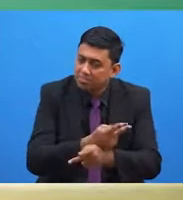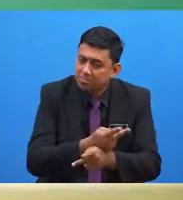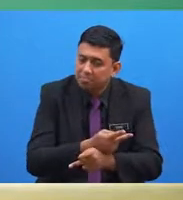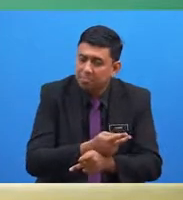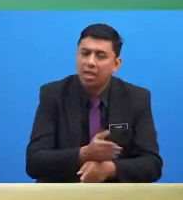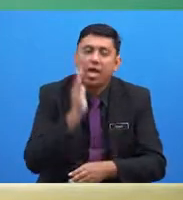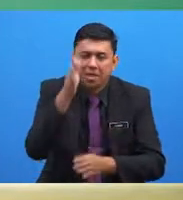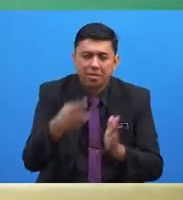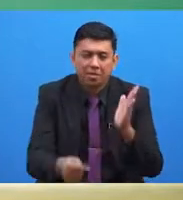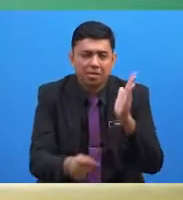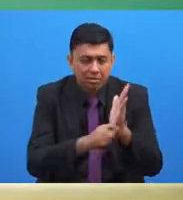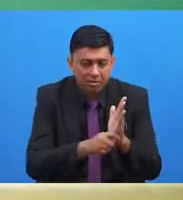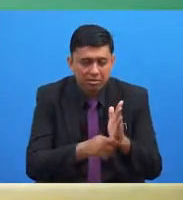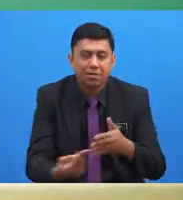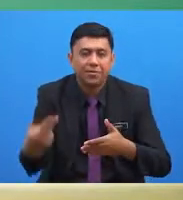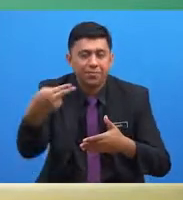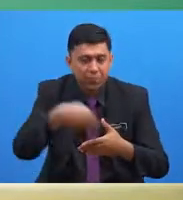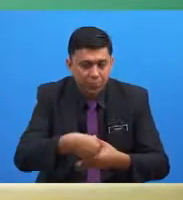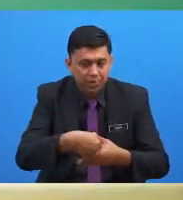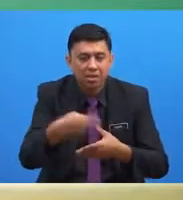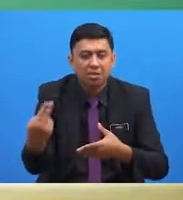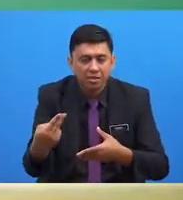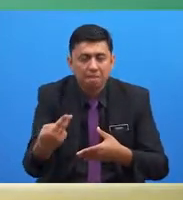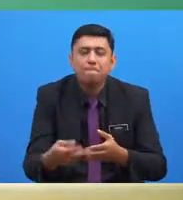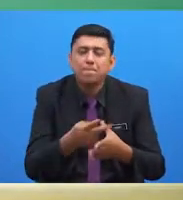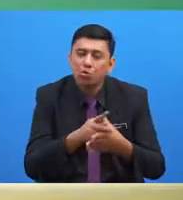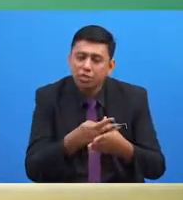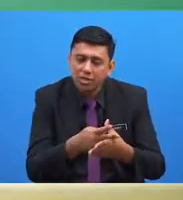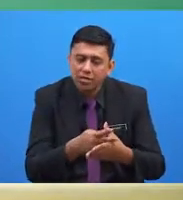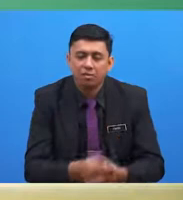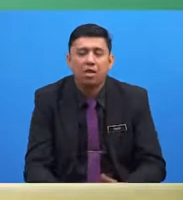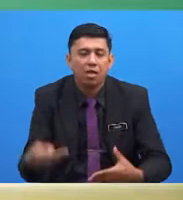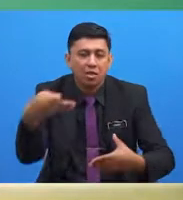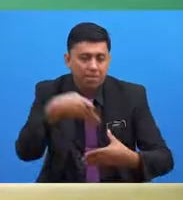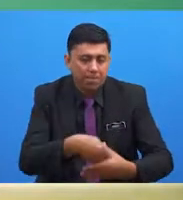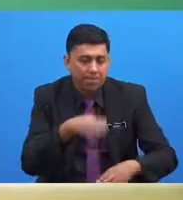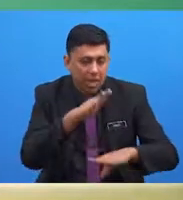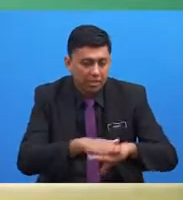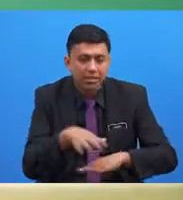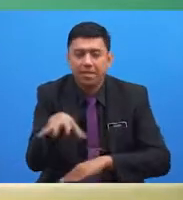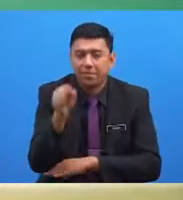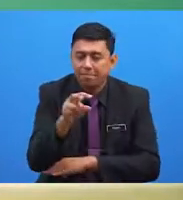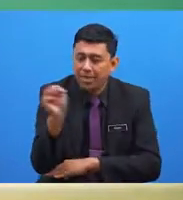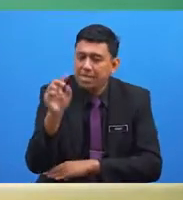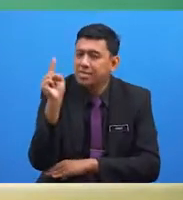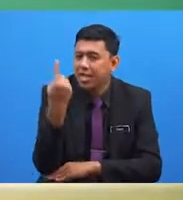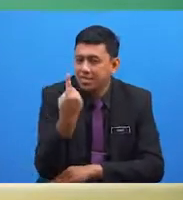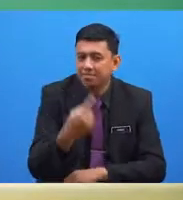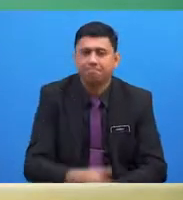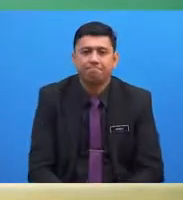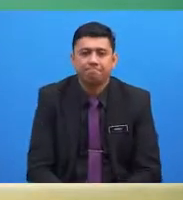akan ditambah dengan hasil bagi perkongsian, iaitu faedah atas ambilan sahaja.